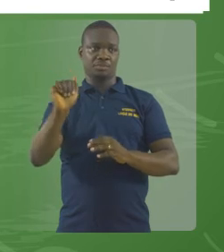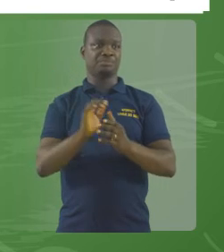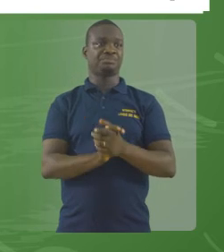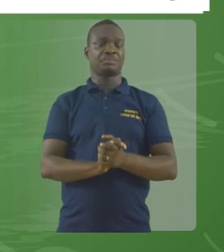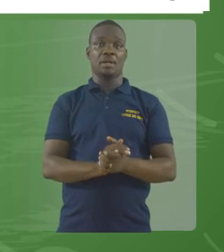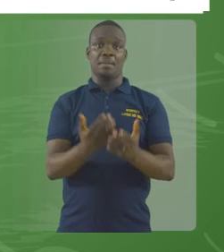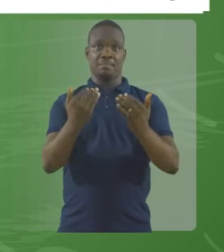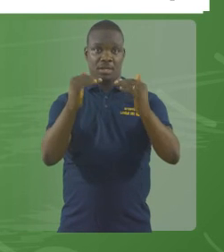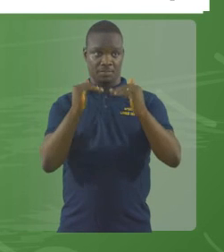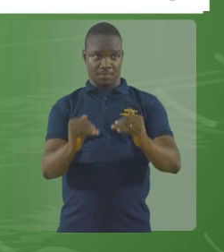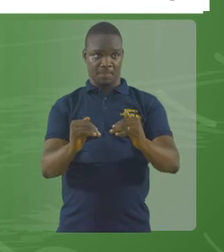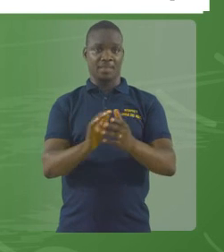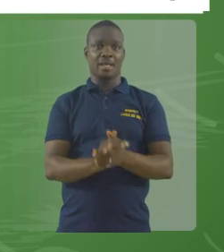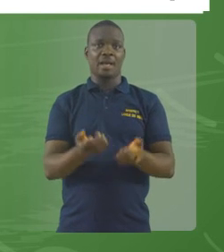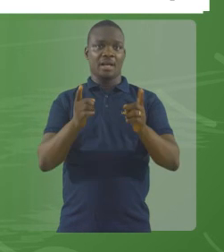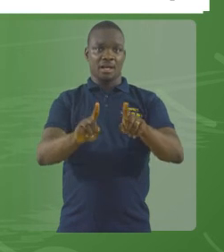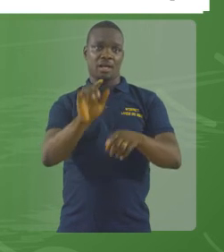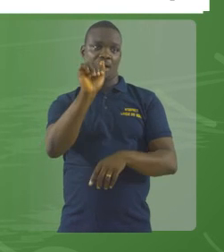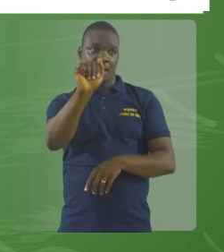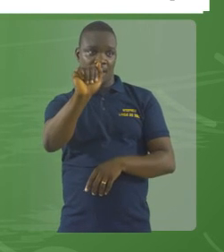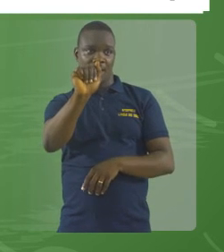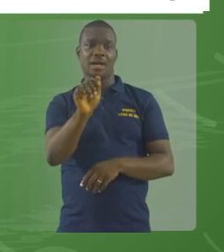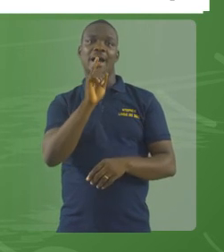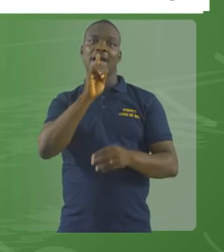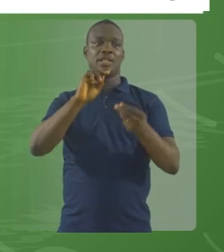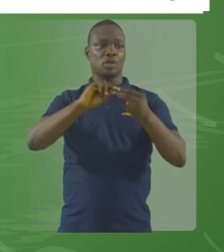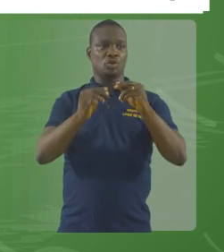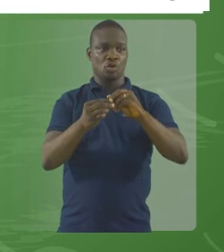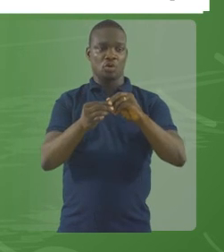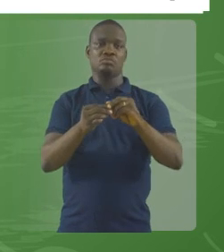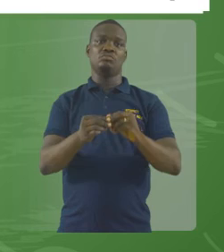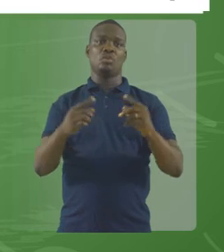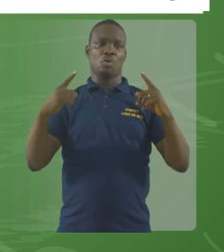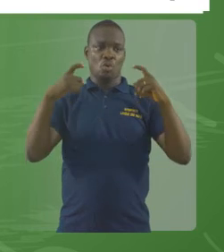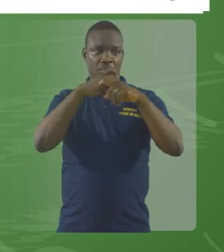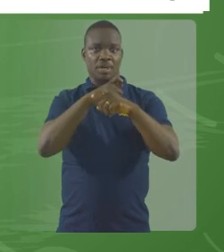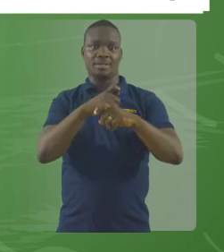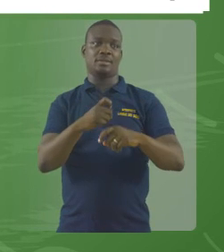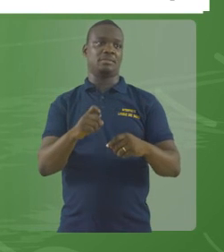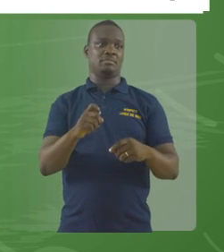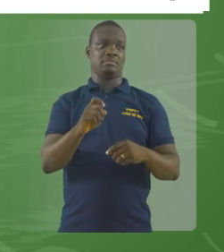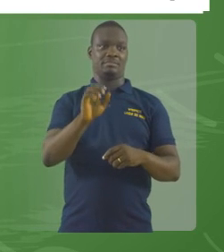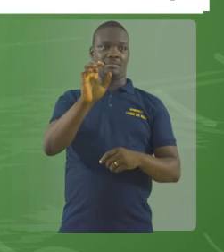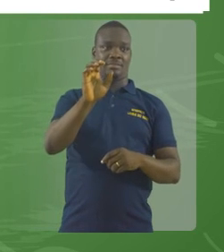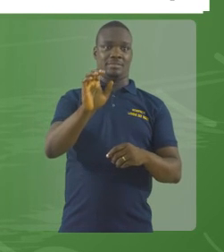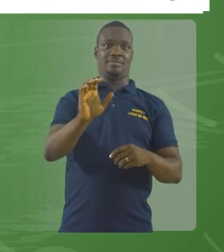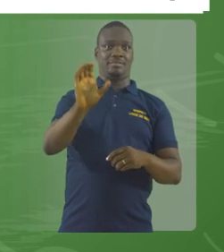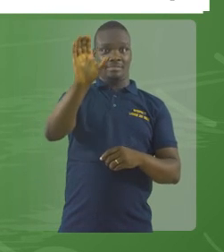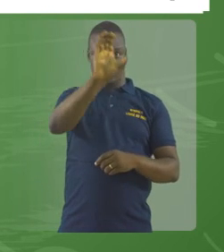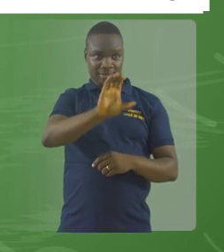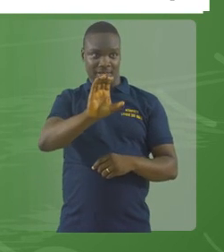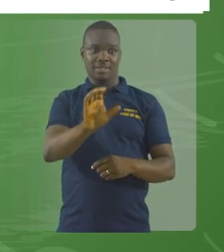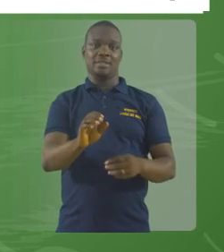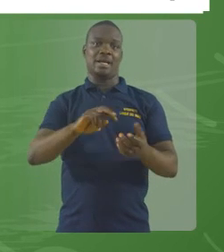Lorsque A est un nombre complexe non réel, c'est-à-dire A appartient